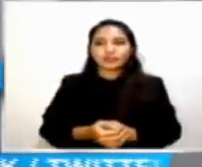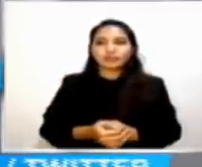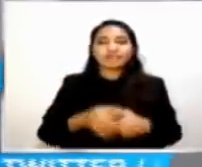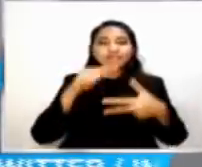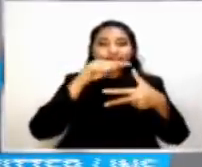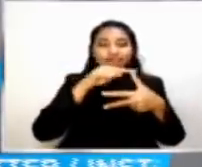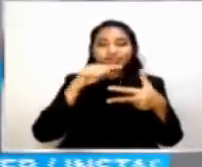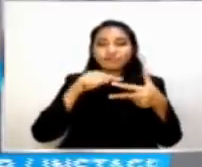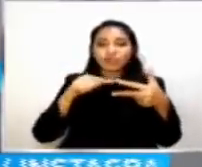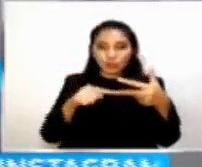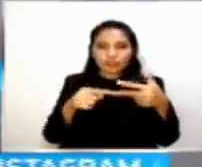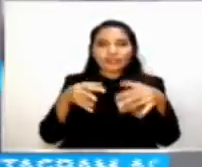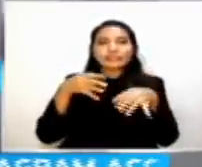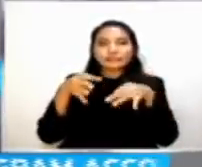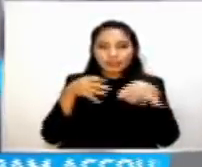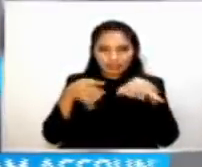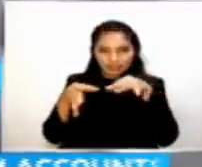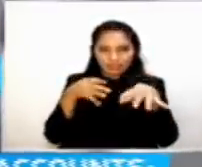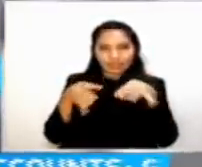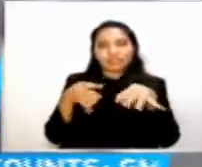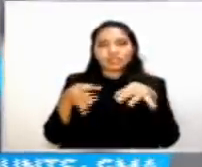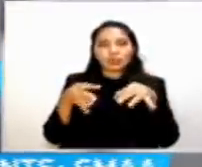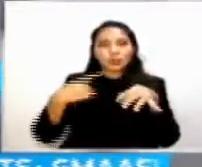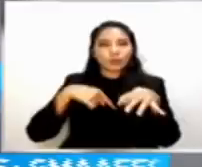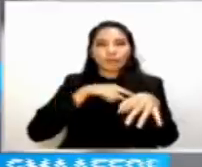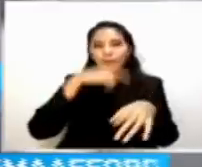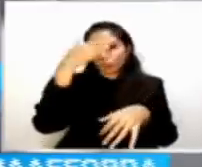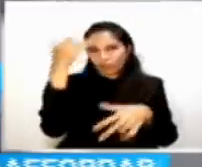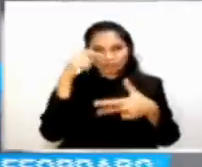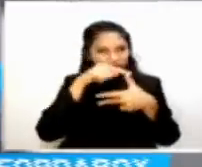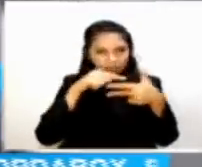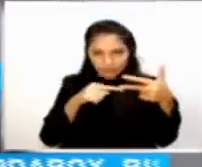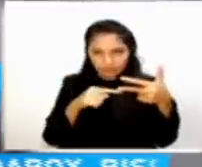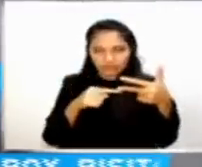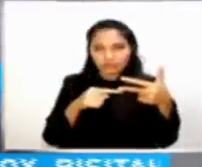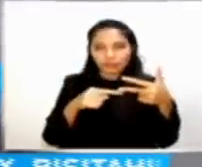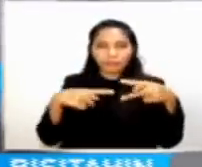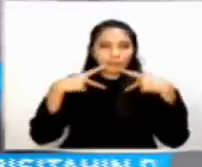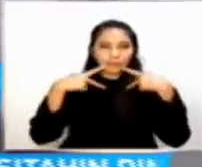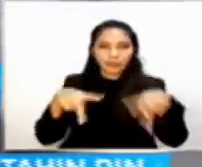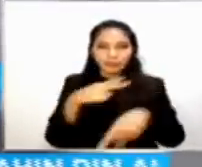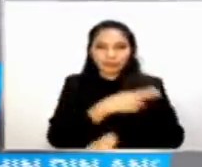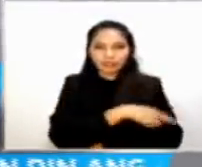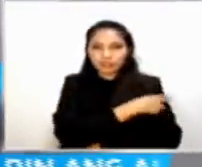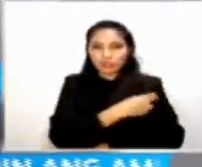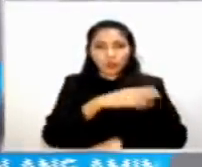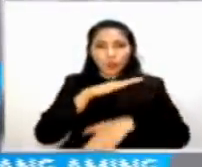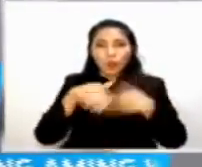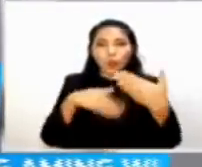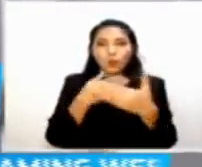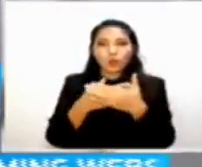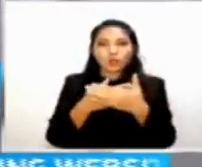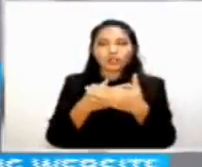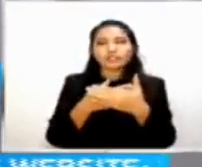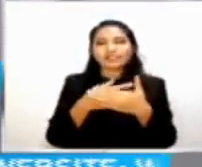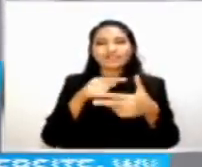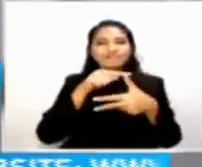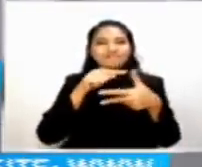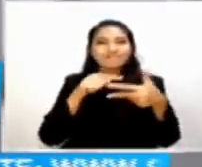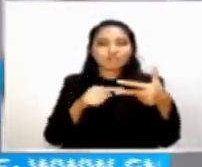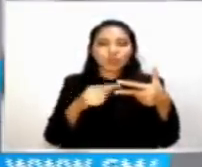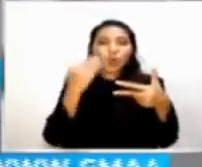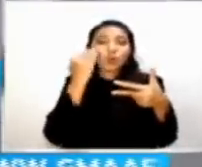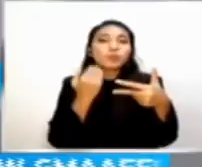why we are in this sorry state. In public health, lahat ng mga leak na ito, parang leak yan, leak, no? Areas for